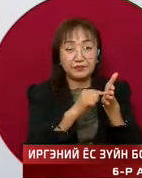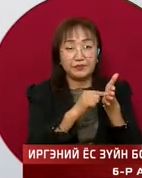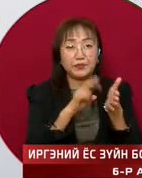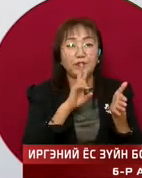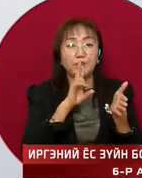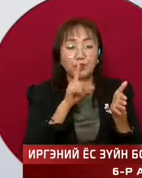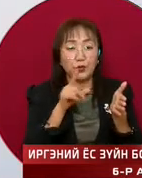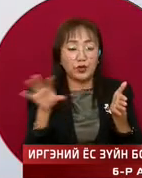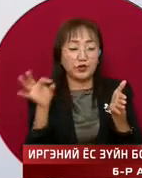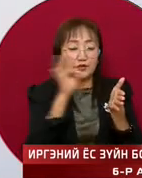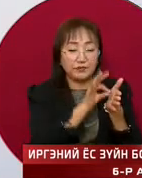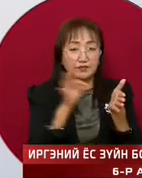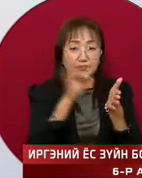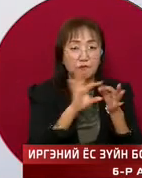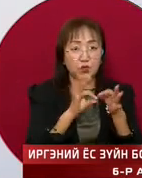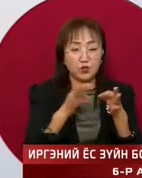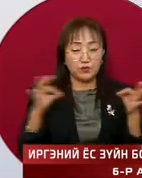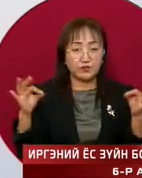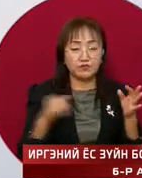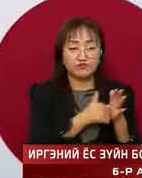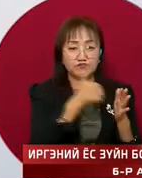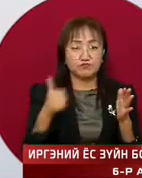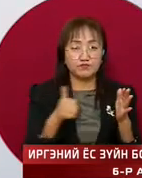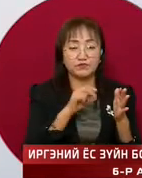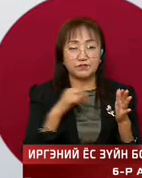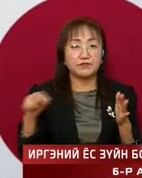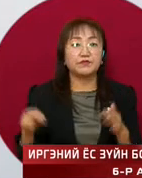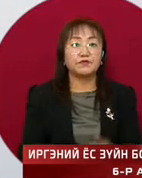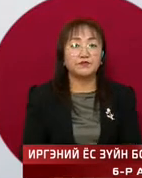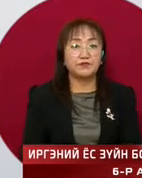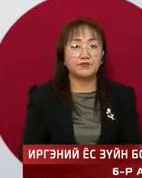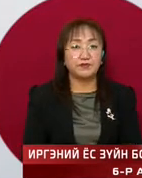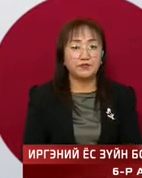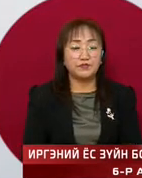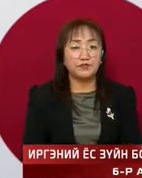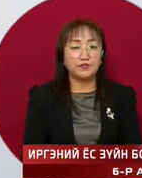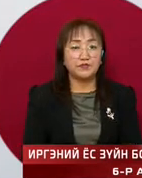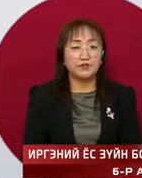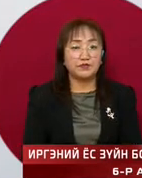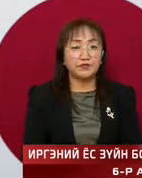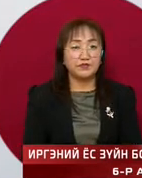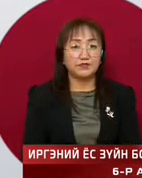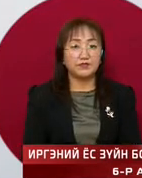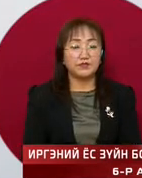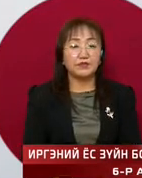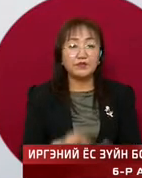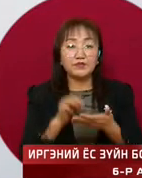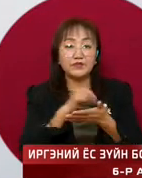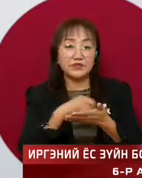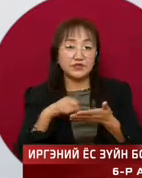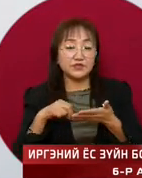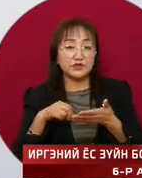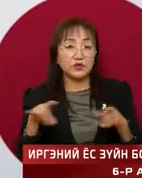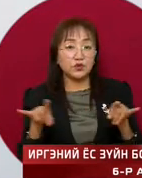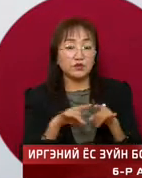өгүүлбэрийг гүйцээн бичээрэй. бичсэн зүйлээ